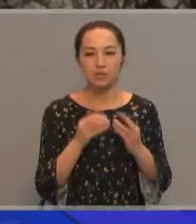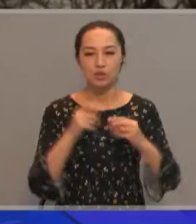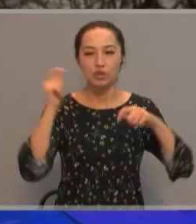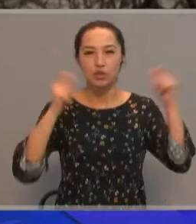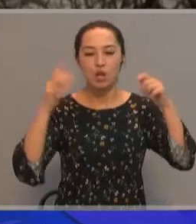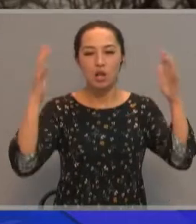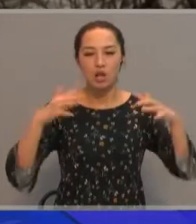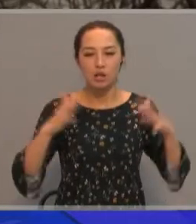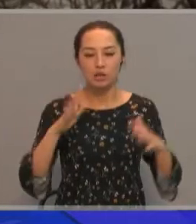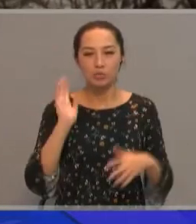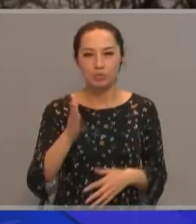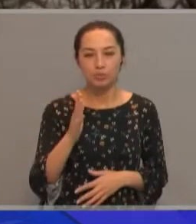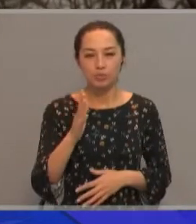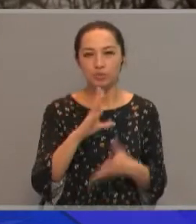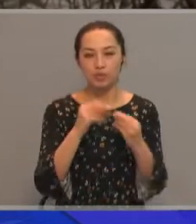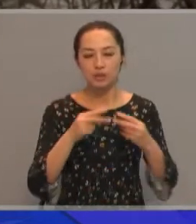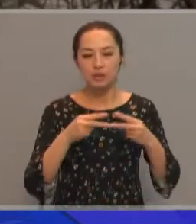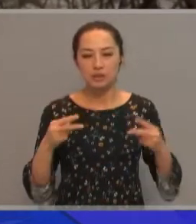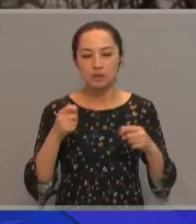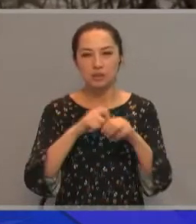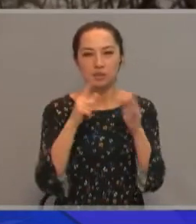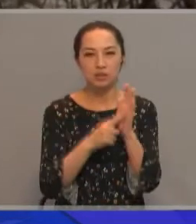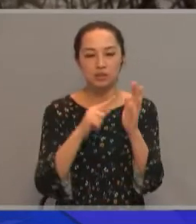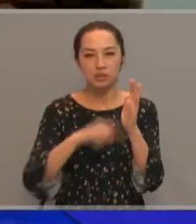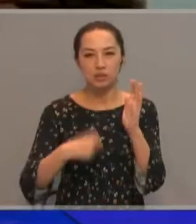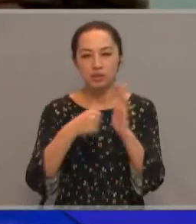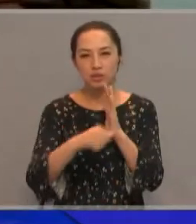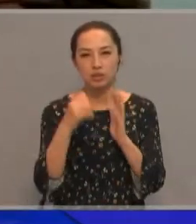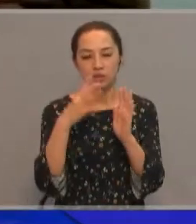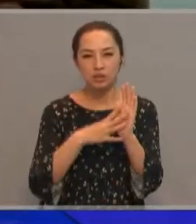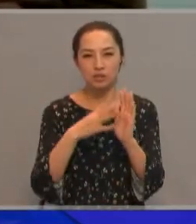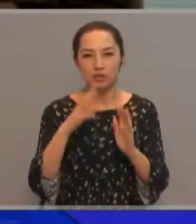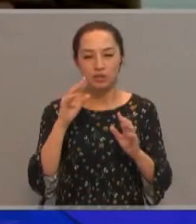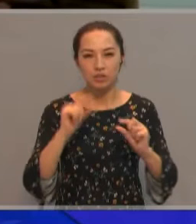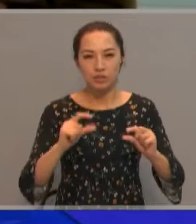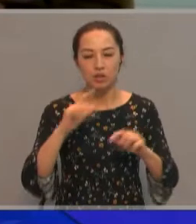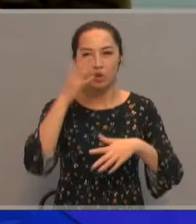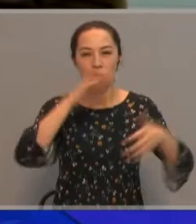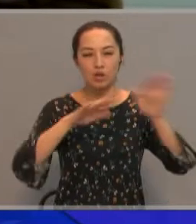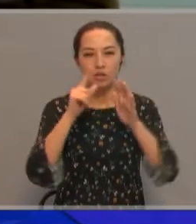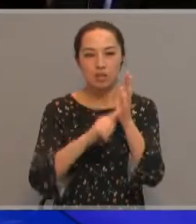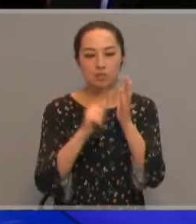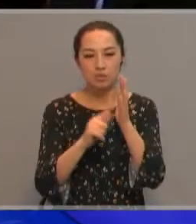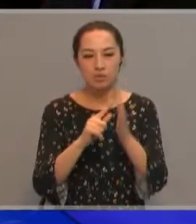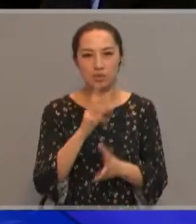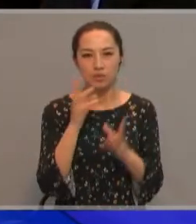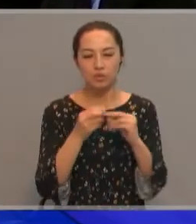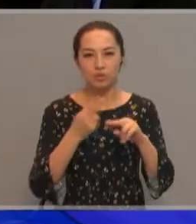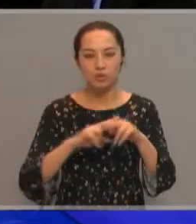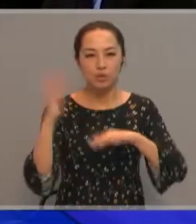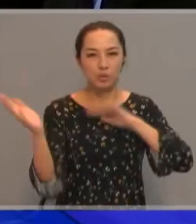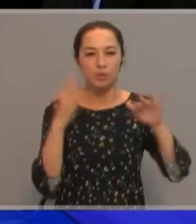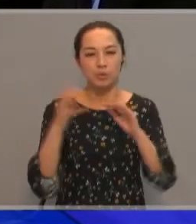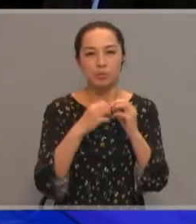осадков в регионе составляет на равнинах 17-69 мм, в горах 70-103 мм. Скорость